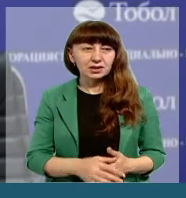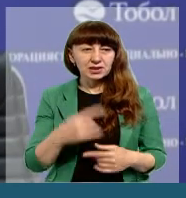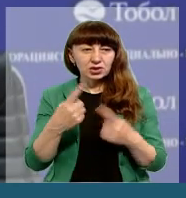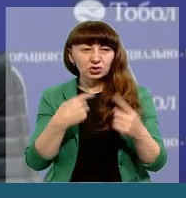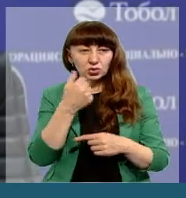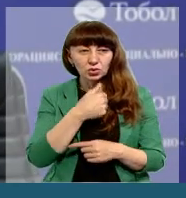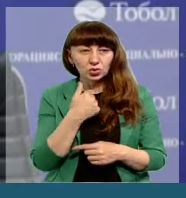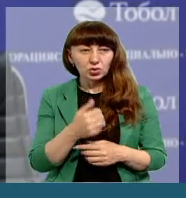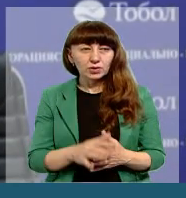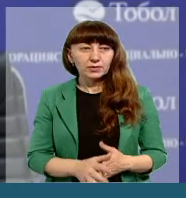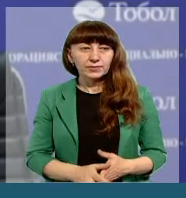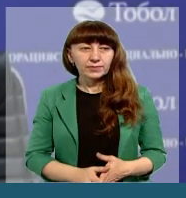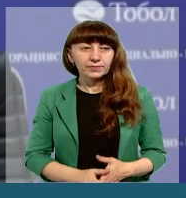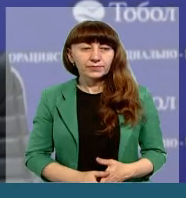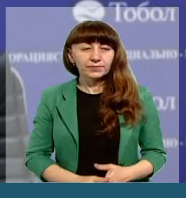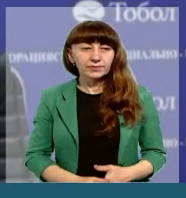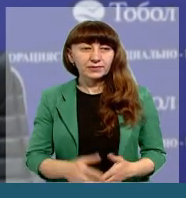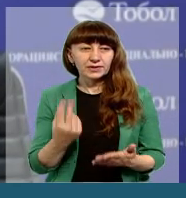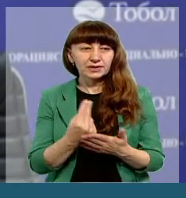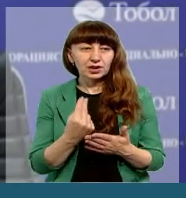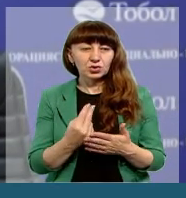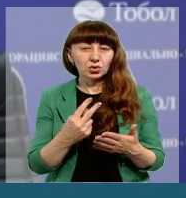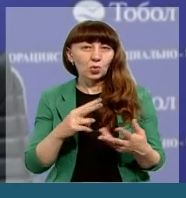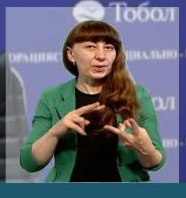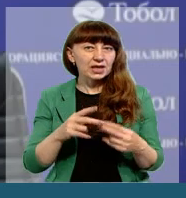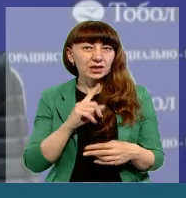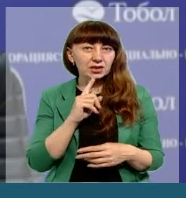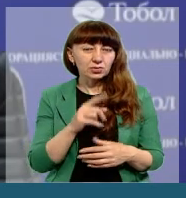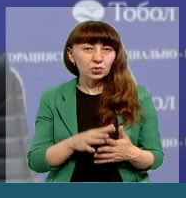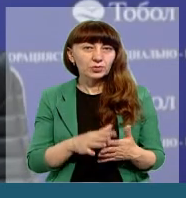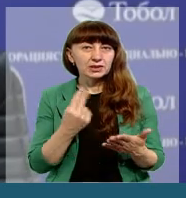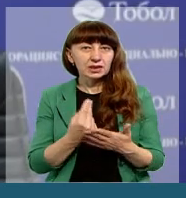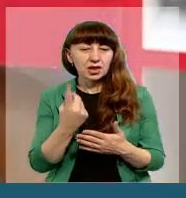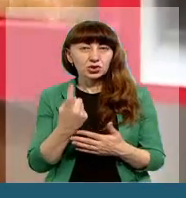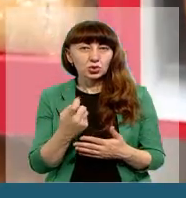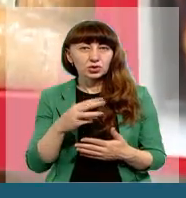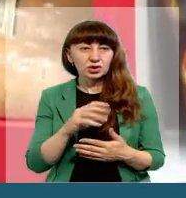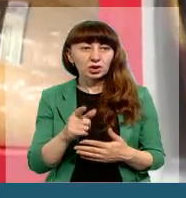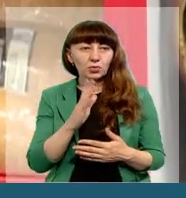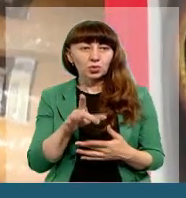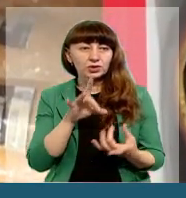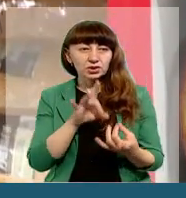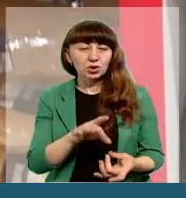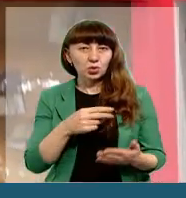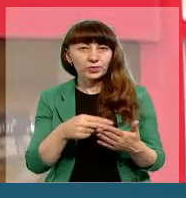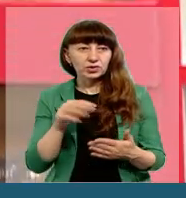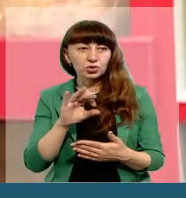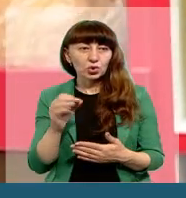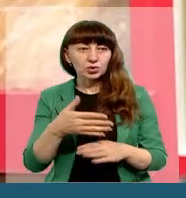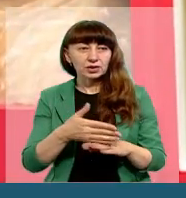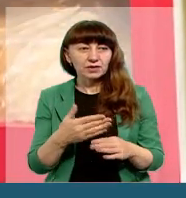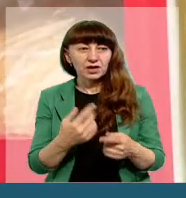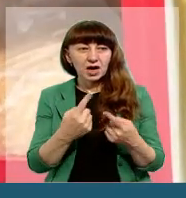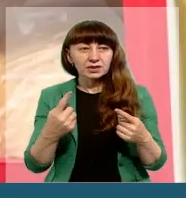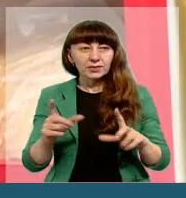год нам объема также достаточно. Поэтому цену мы менять не планируем. То есть наша цена 100 тенге будет держаться. К слову, купить социальный хлеб можно в